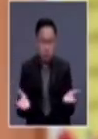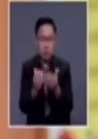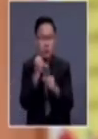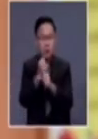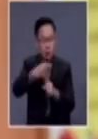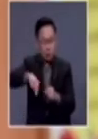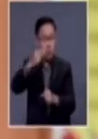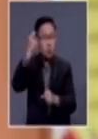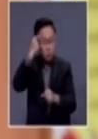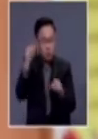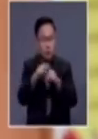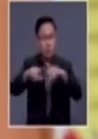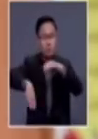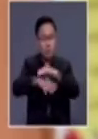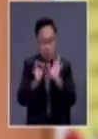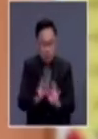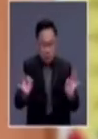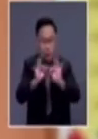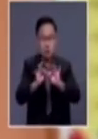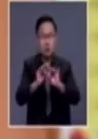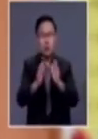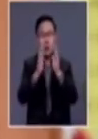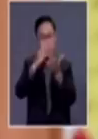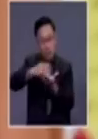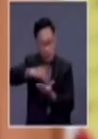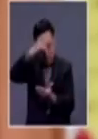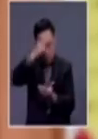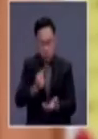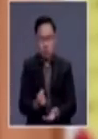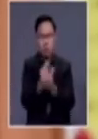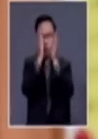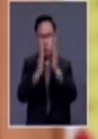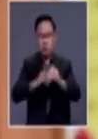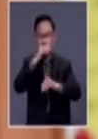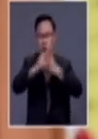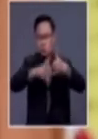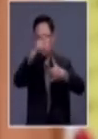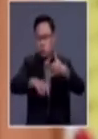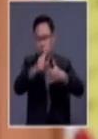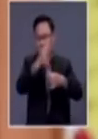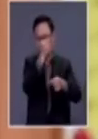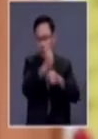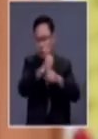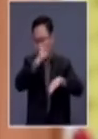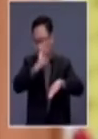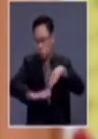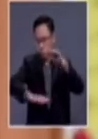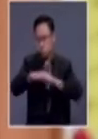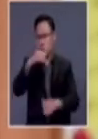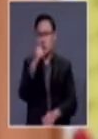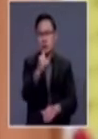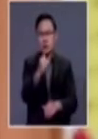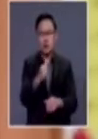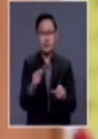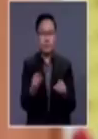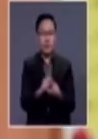ในการที่เราจะทำให้มีประชากรที่ดีมีนักเรียนที่ดีมีบุคลากรที่ดีในองค์กรต่างๆนี่เลยเป็นที่มาว่า